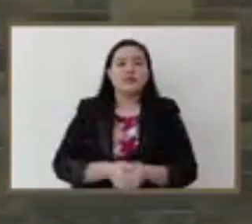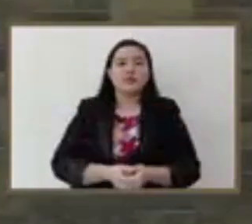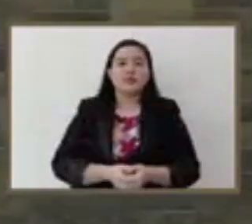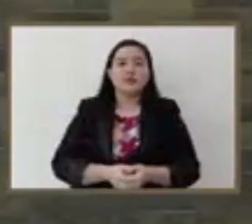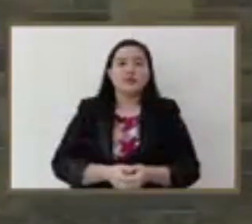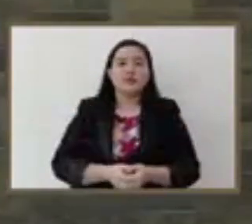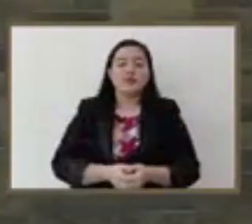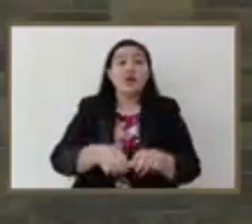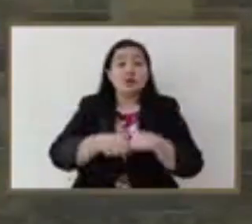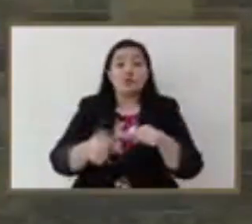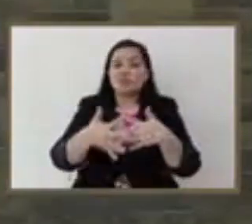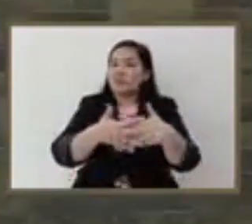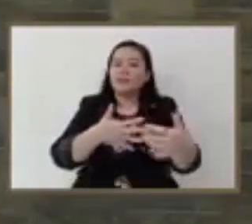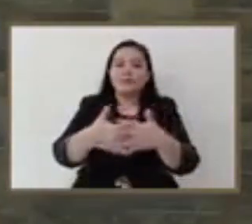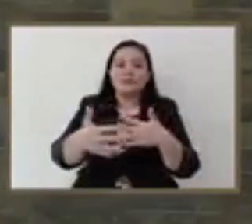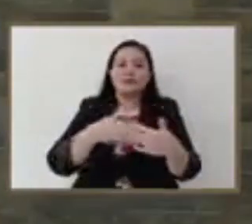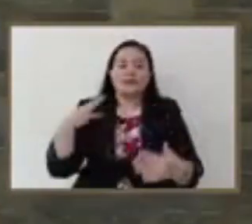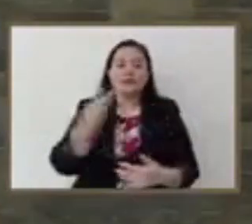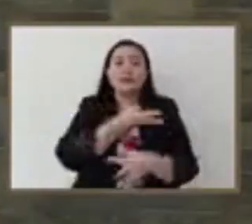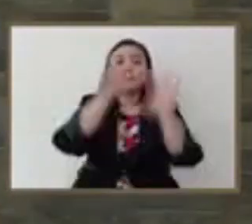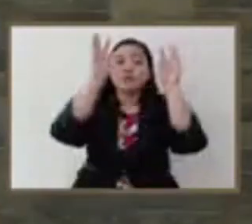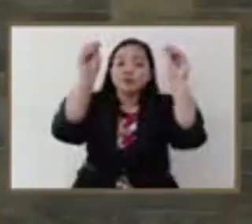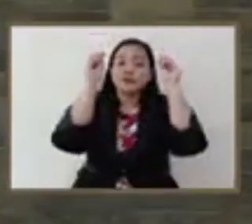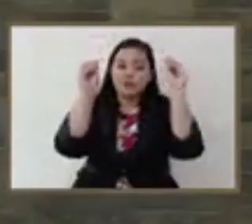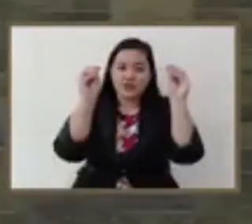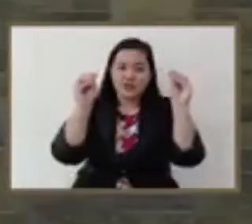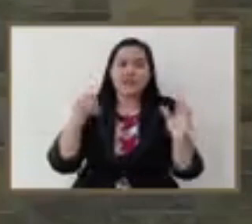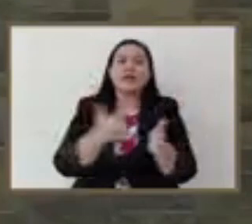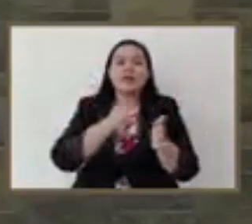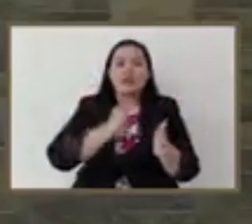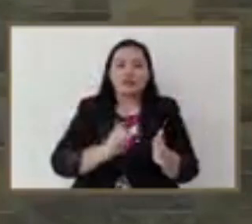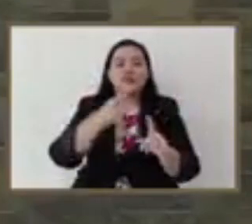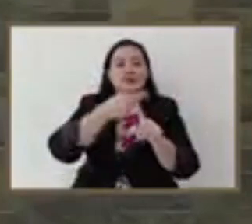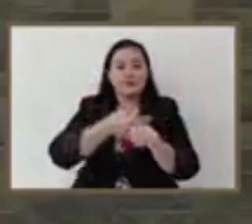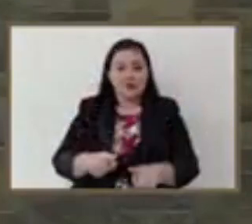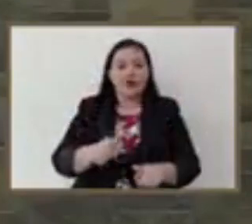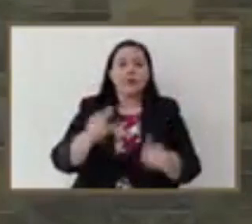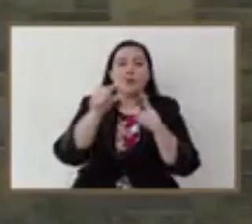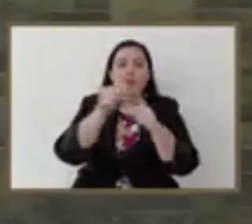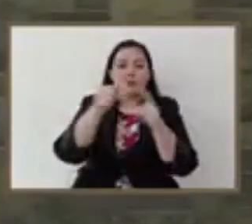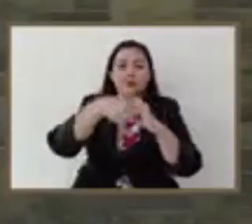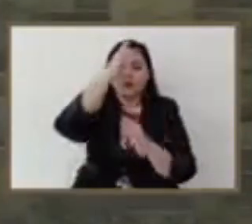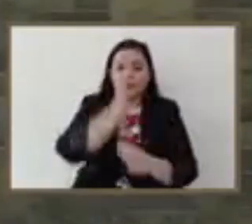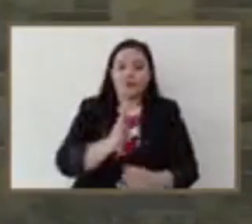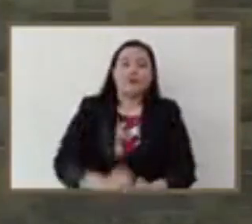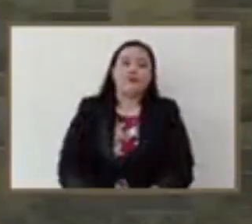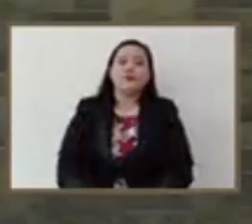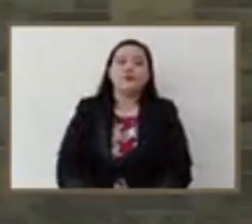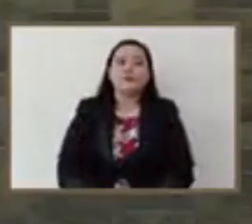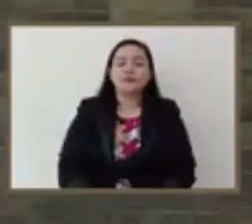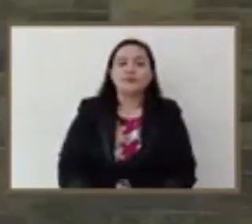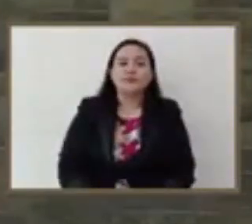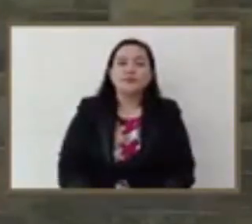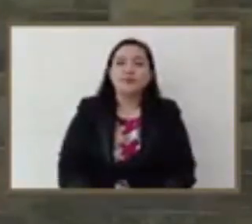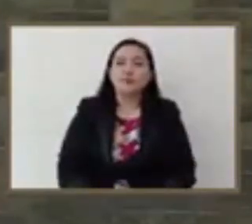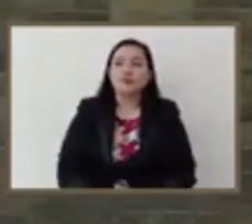Bakit? It is the bedrock ng lahat ng nasa ulo, sa utak po natin, mga kapatid. Lahat, maging